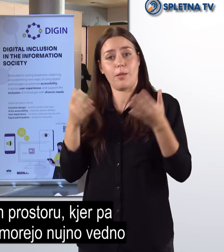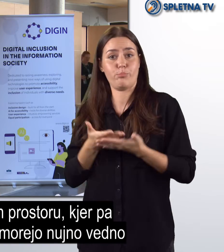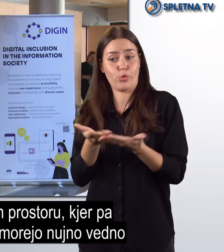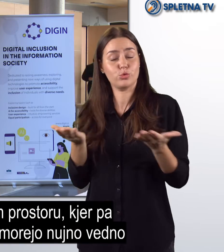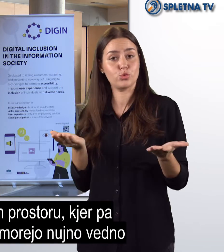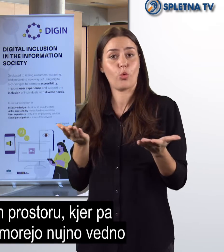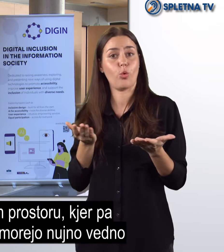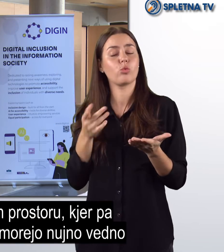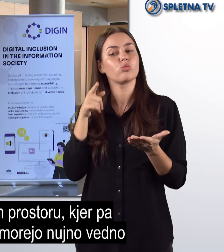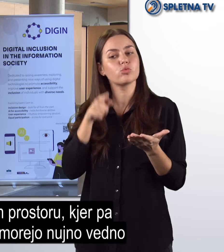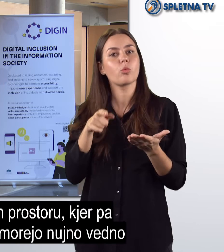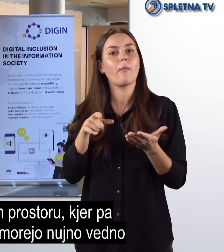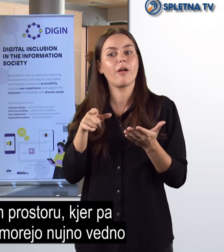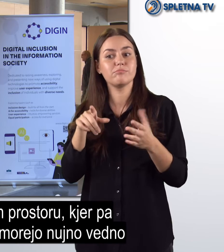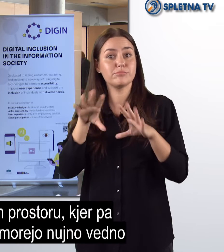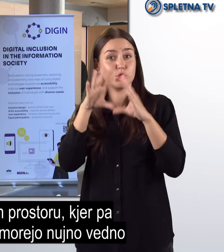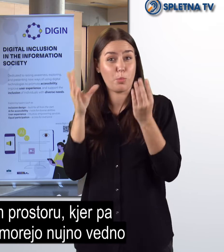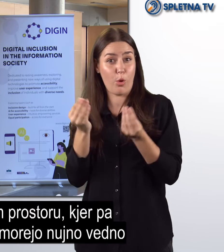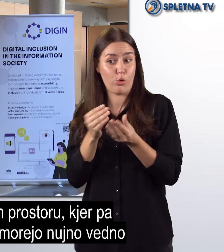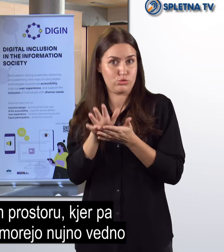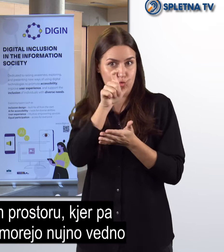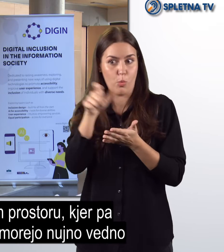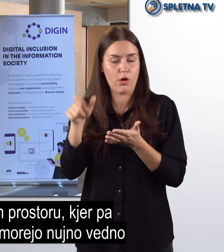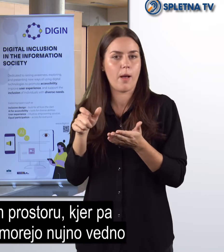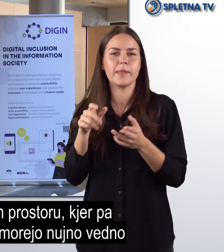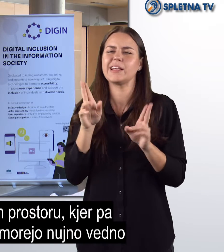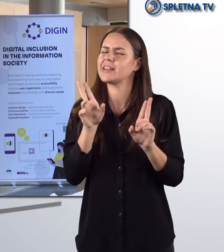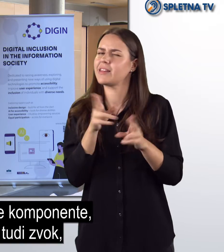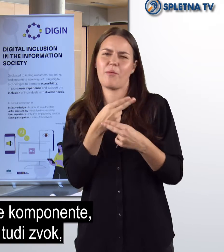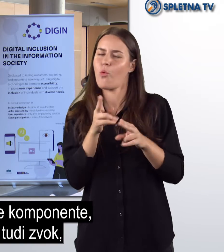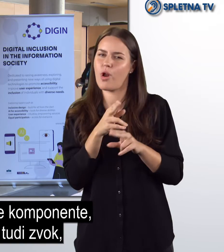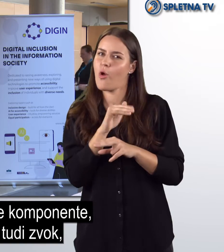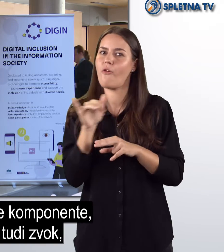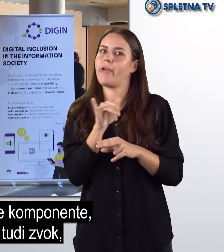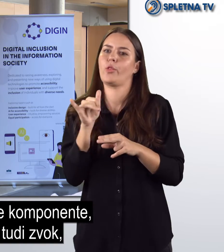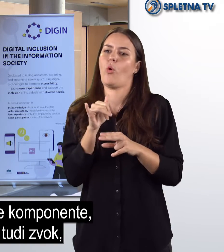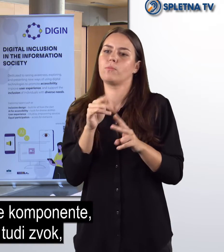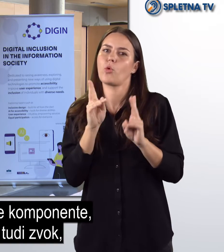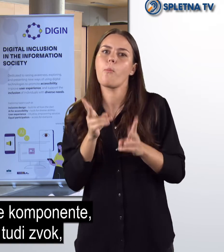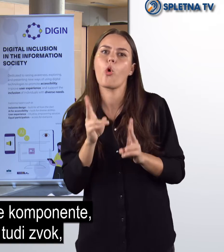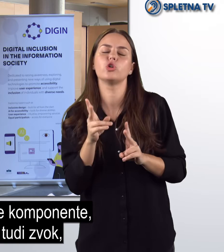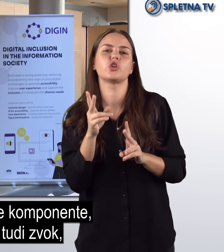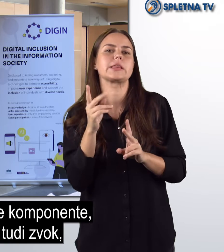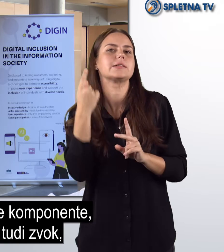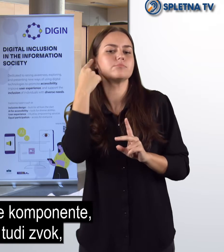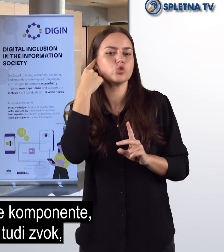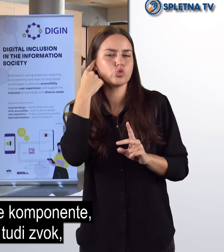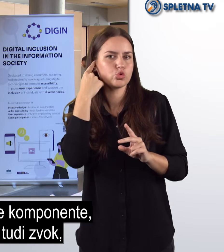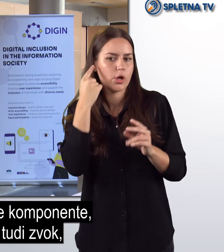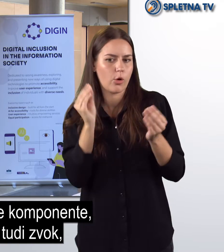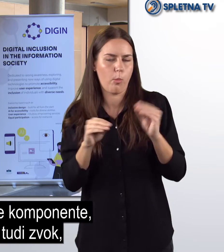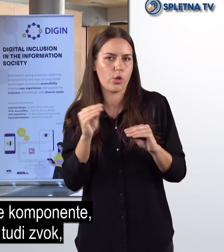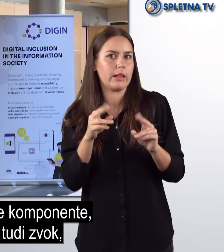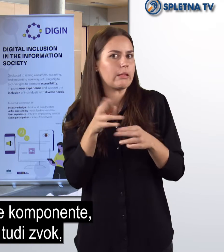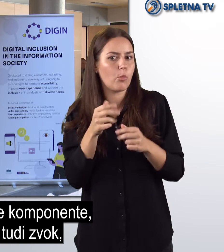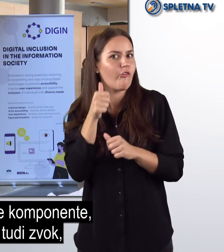kjer pa splošni uporabniki ne morejo nujno vedno omogočati te slušne komponente,